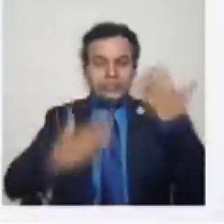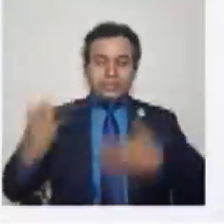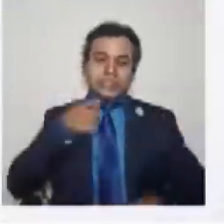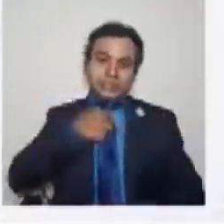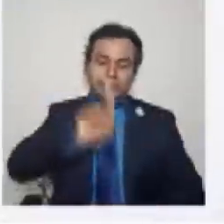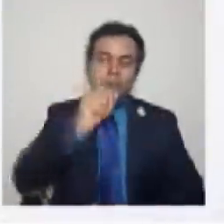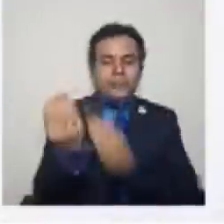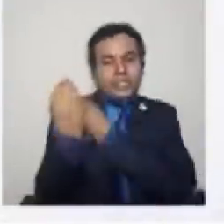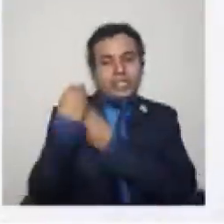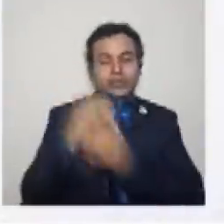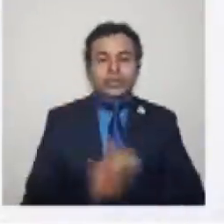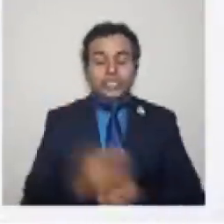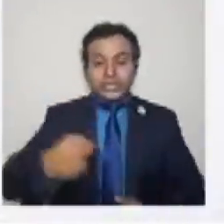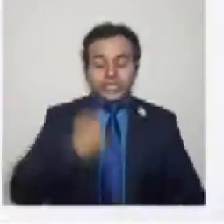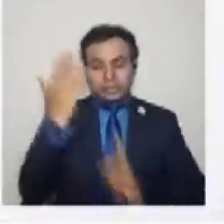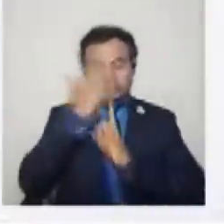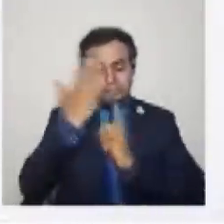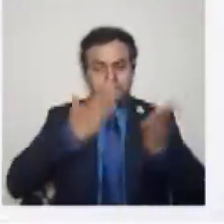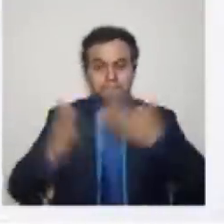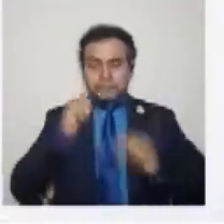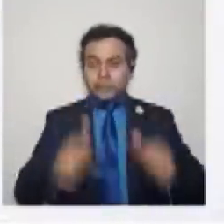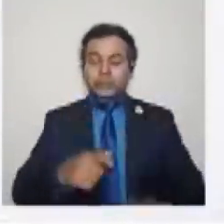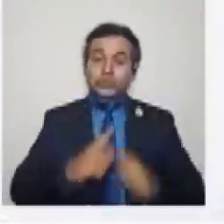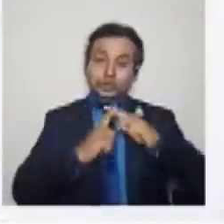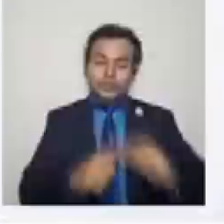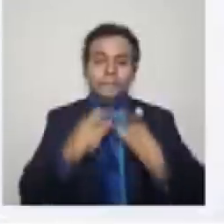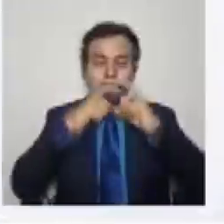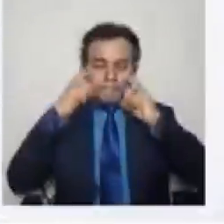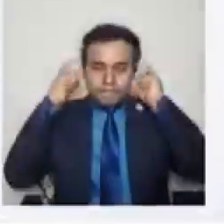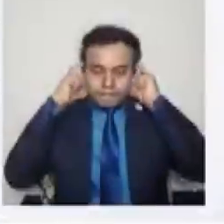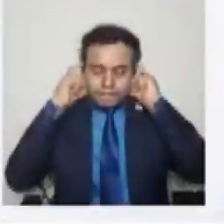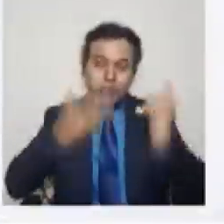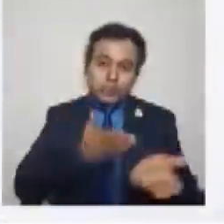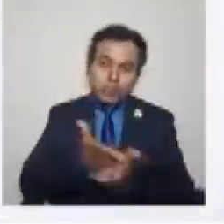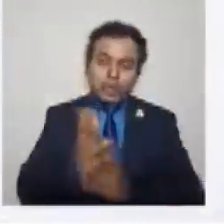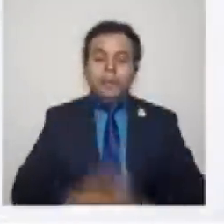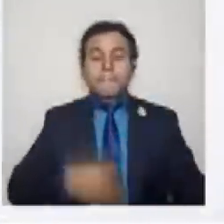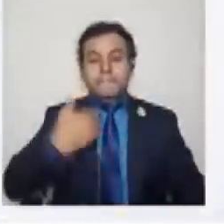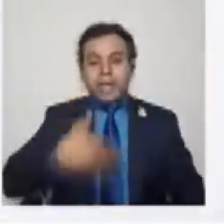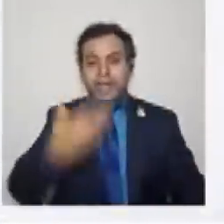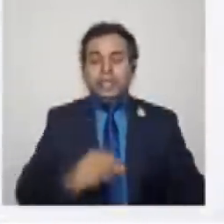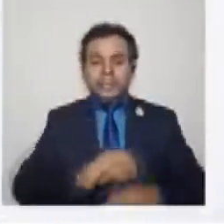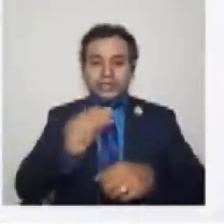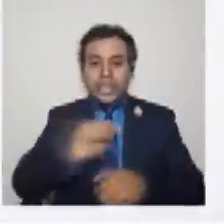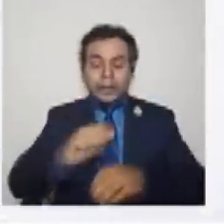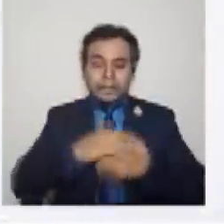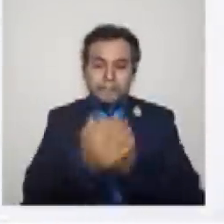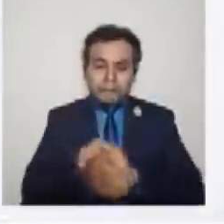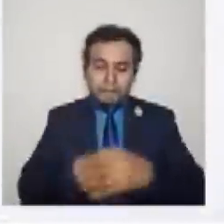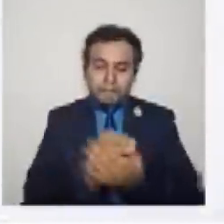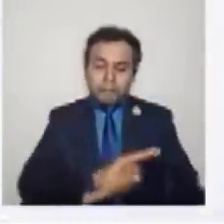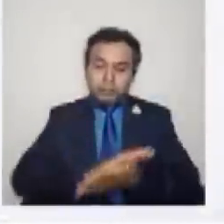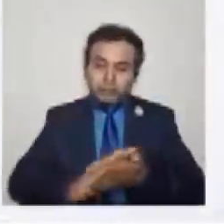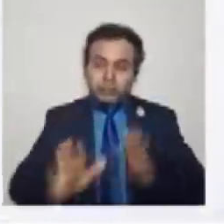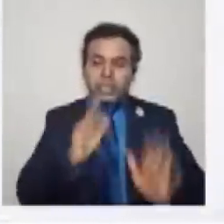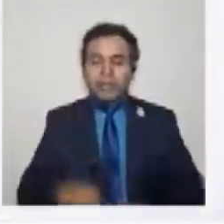তবে যাবার আগে আবার বলবো, আপনার সুরক্ষা আপনার হাতে, নিজেকে সুরক্ষিত রাখুন, সঠিকভাবে মাস্ক পরুন,